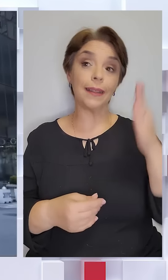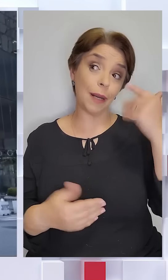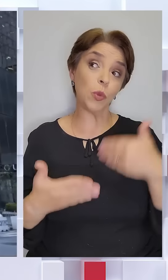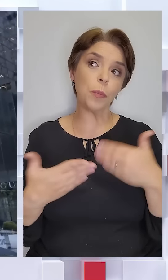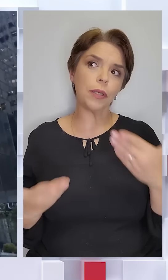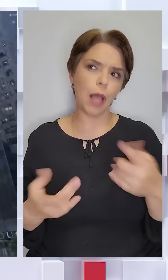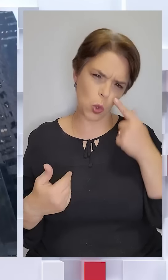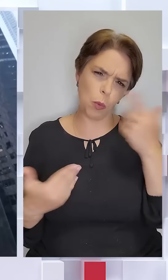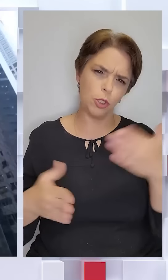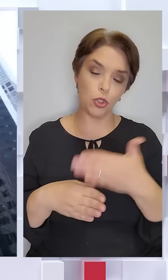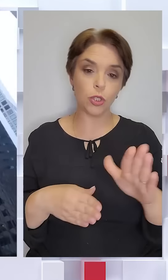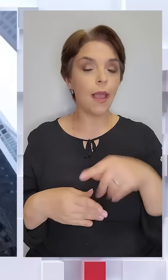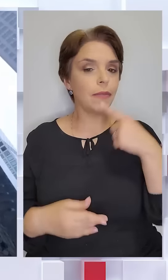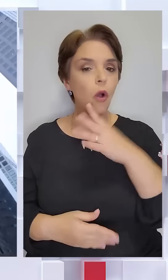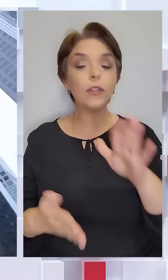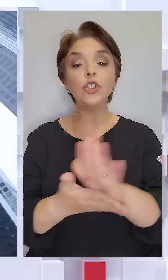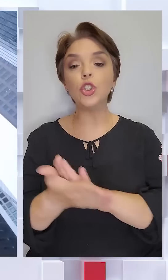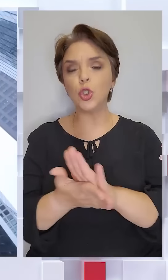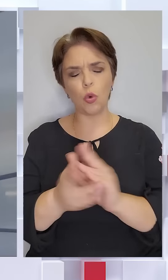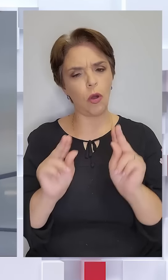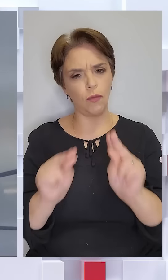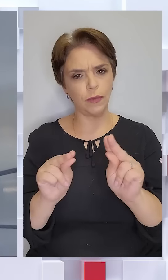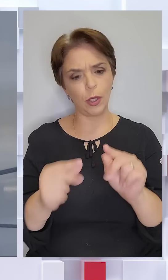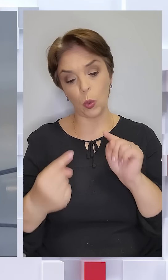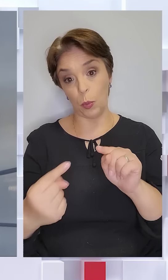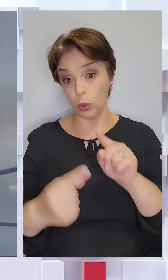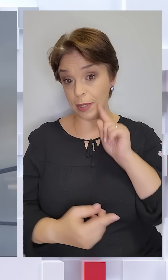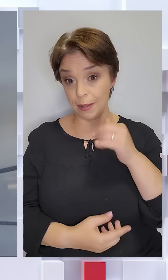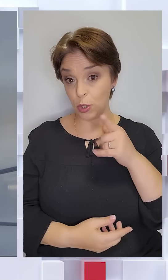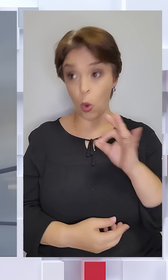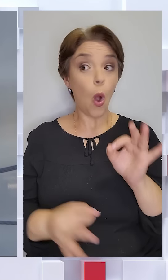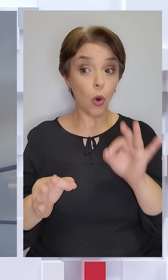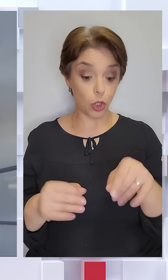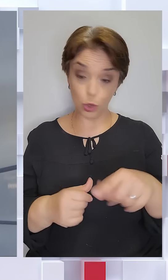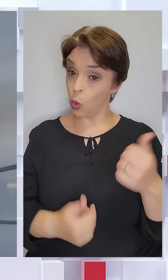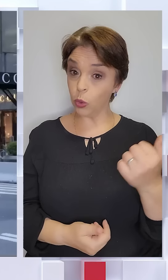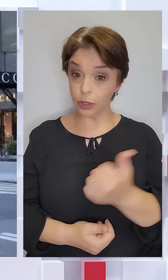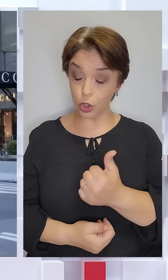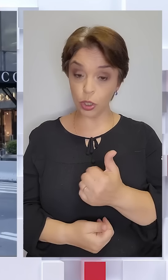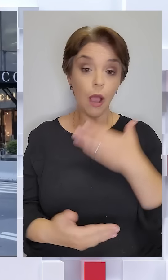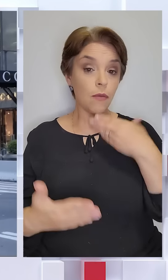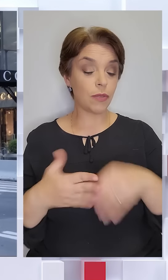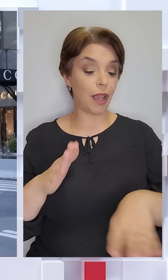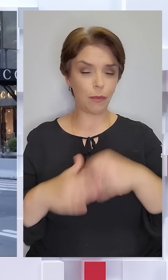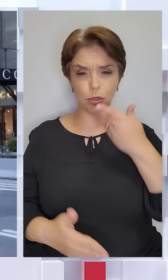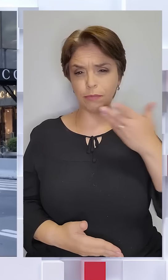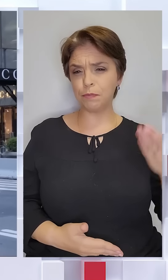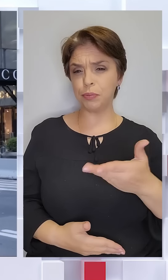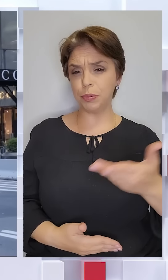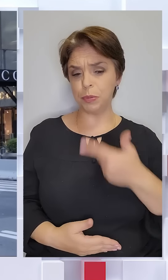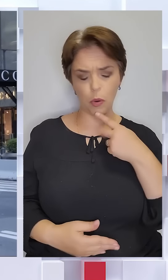ну, принаймні у публічній частині, не говорив нічого відверто проти Зеленського. Хоча цього тижня у своїх виборчих мітингах